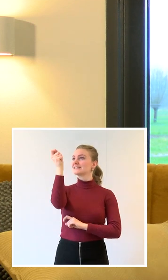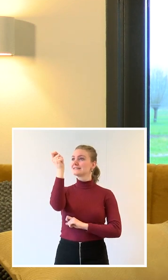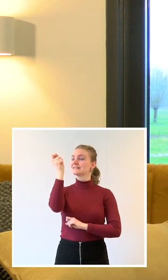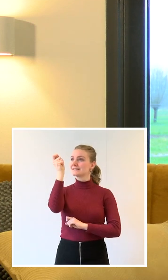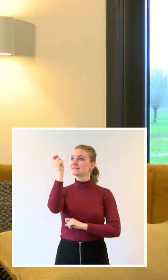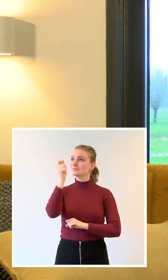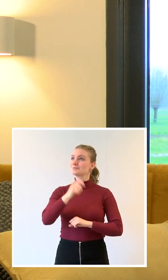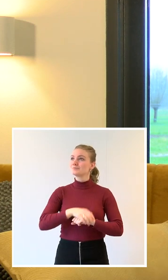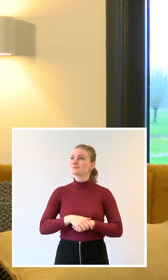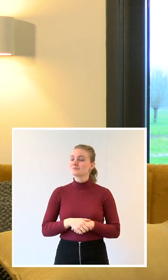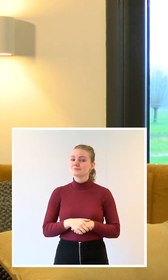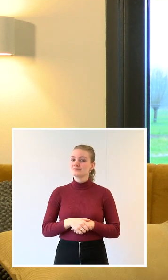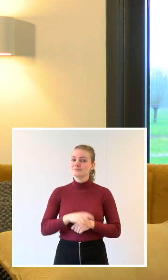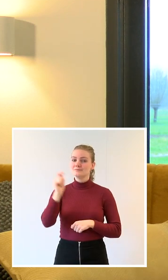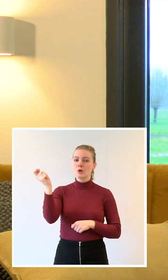overwinning betekende.